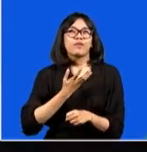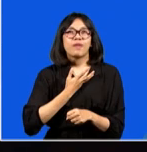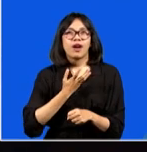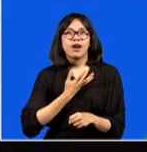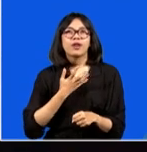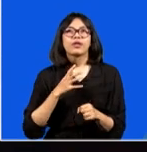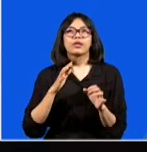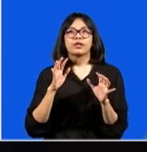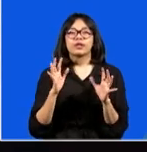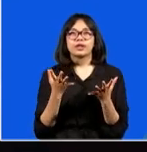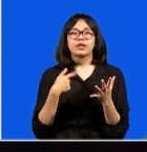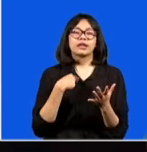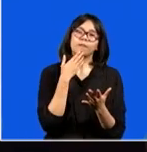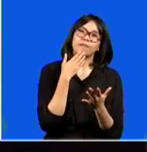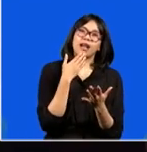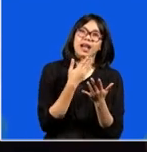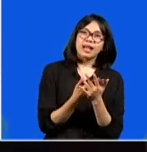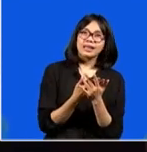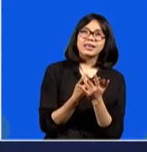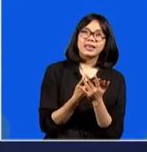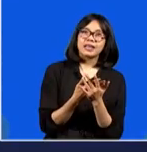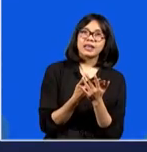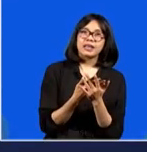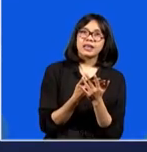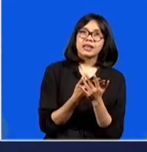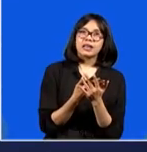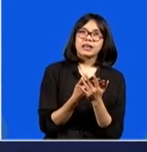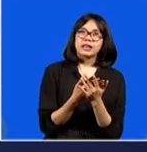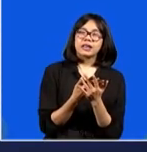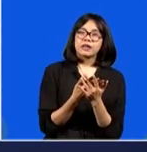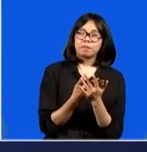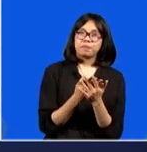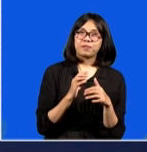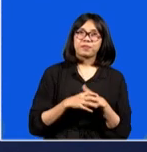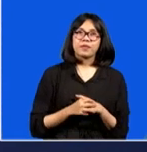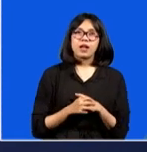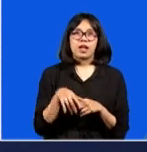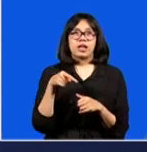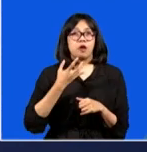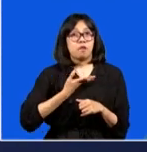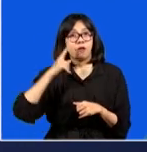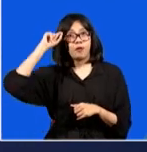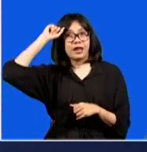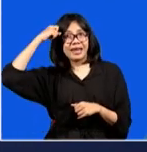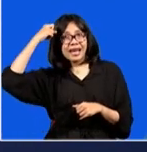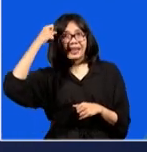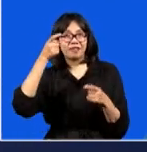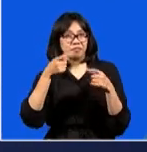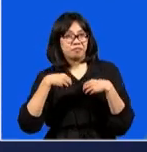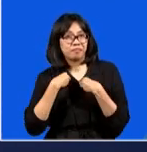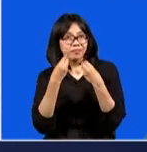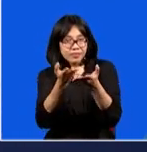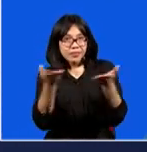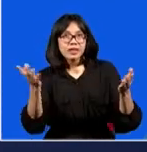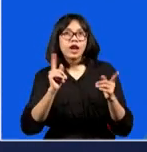jadi Terima kasih sudah sudah menjadi guru dan mungkin saya ingin mengingatkan saja bahwa untuk